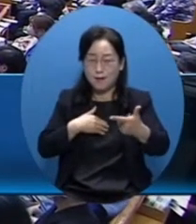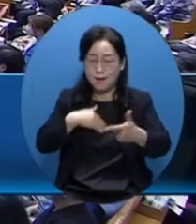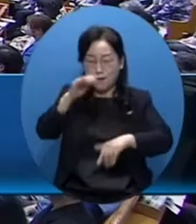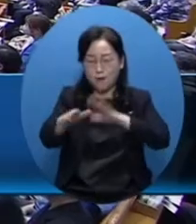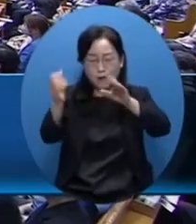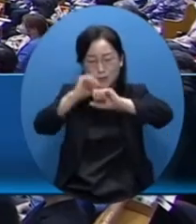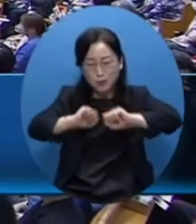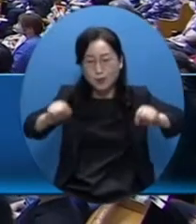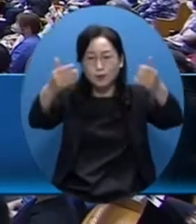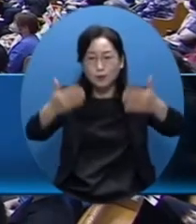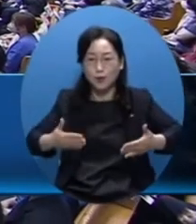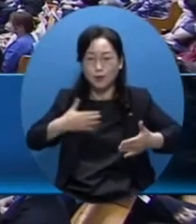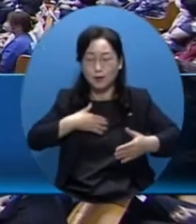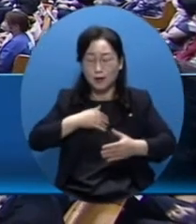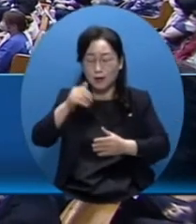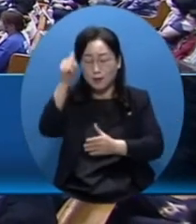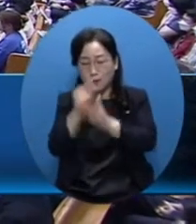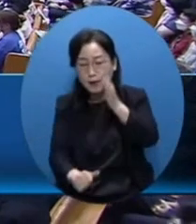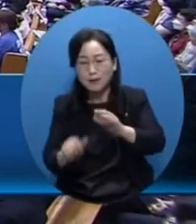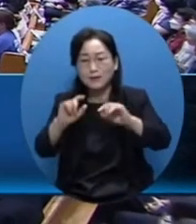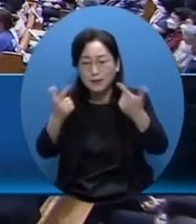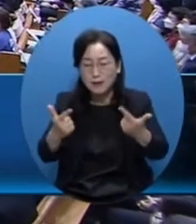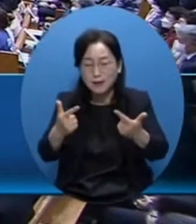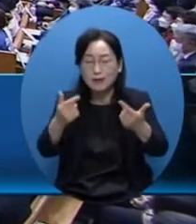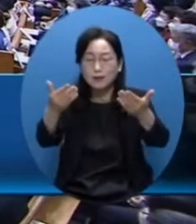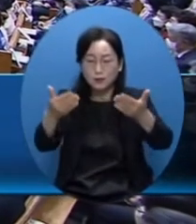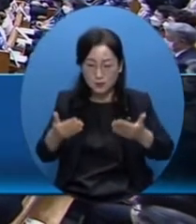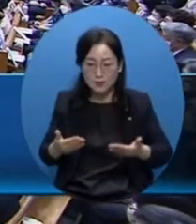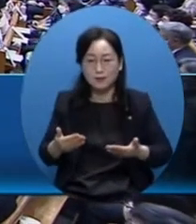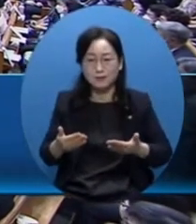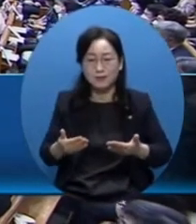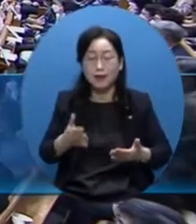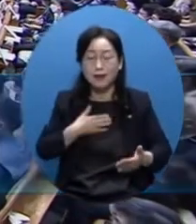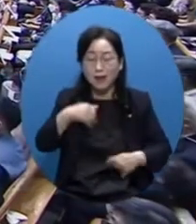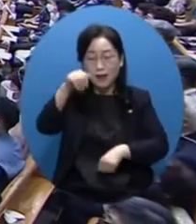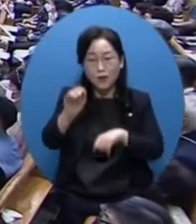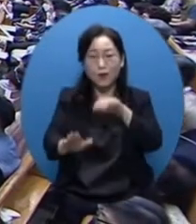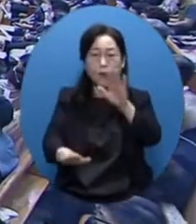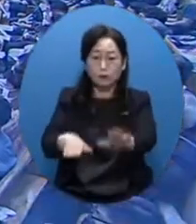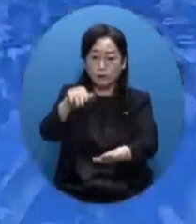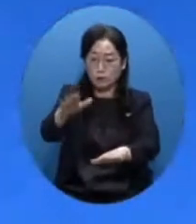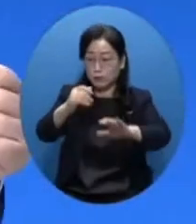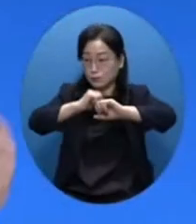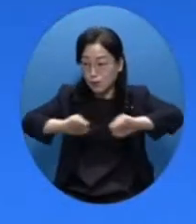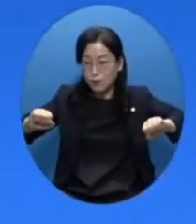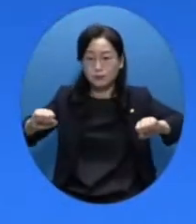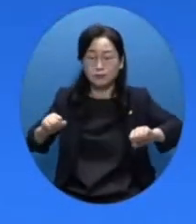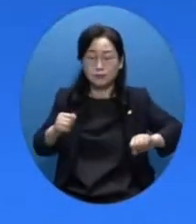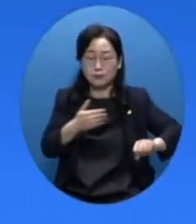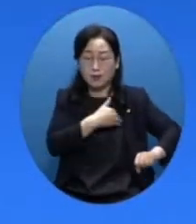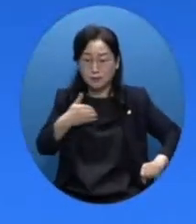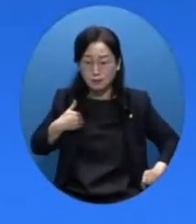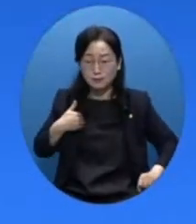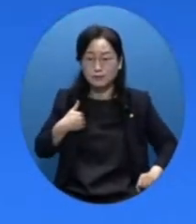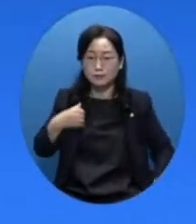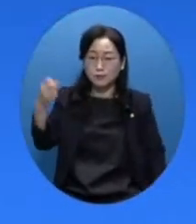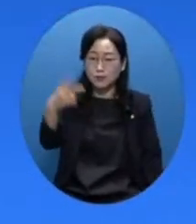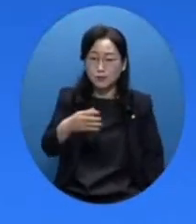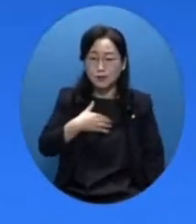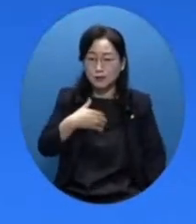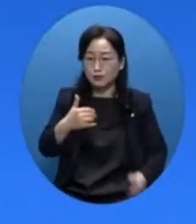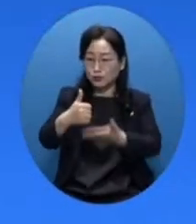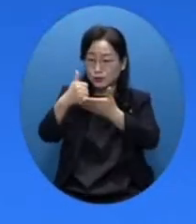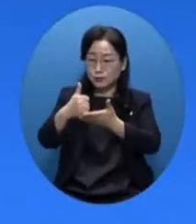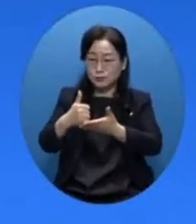나를 추적하지 않게 하셨나이다 4 걸음걸이가 넓어지고 자신이 깨졌고 나를 주님께서